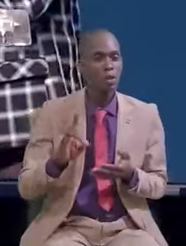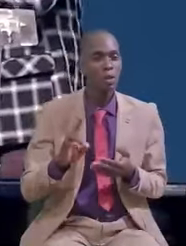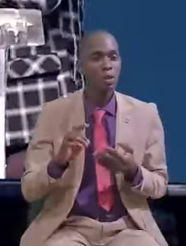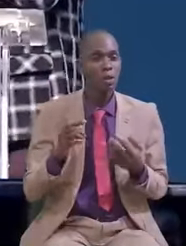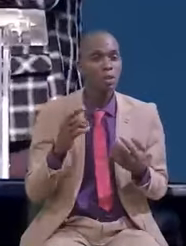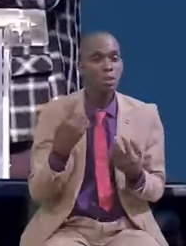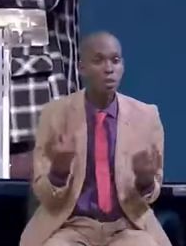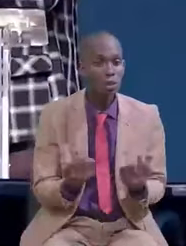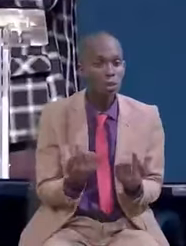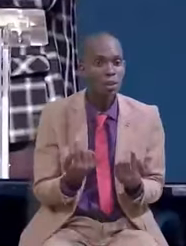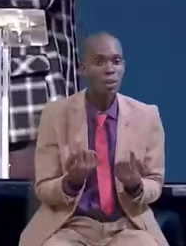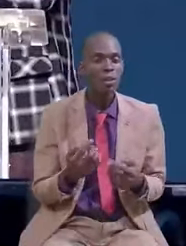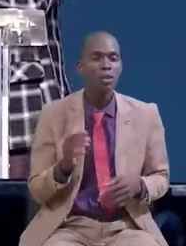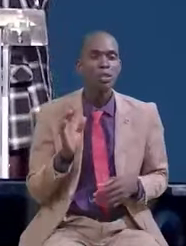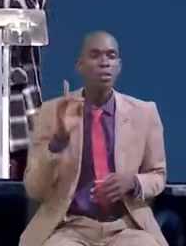il a tout ôté.